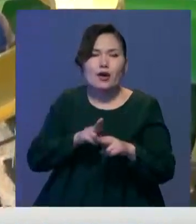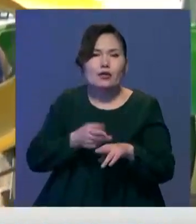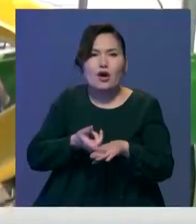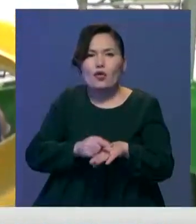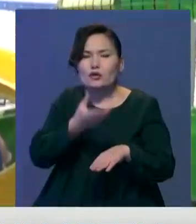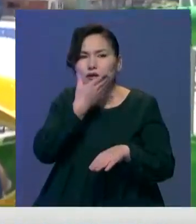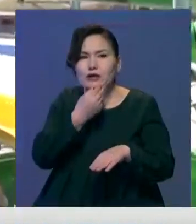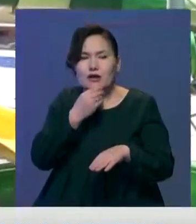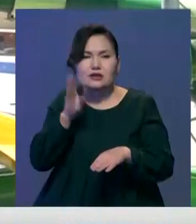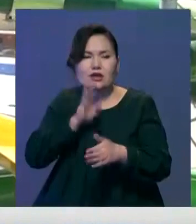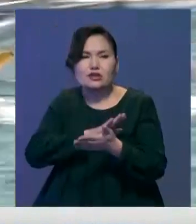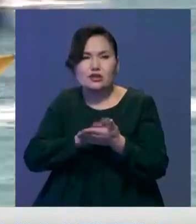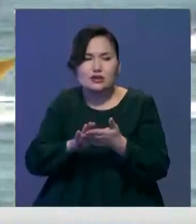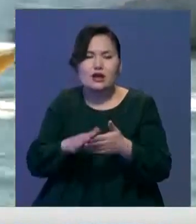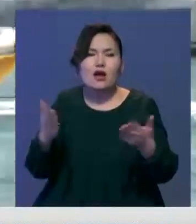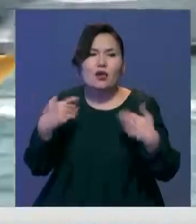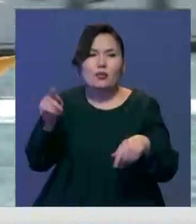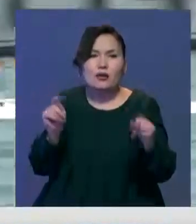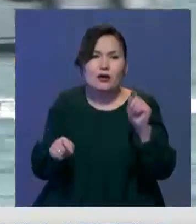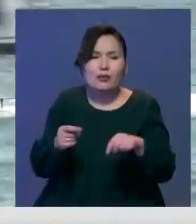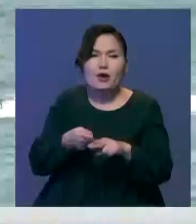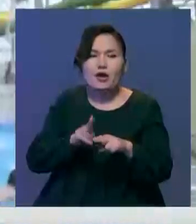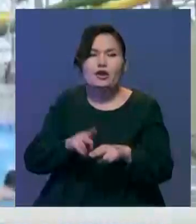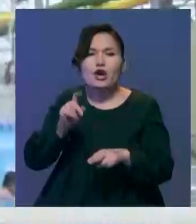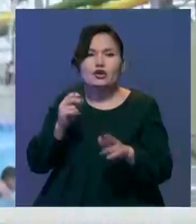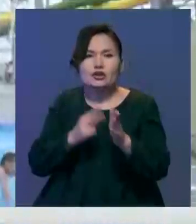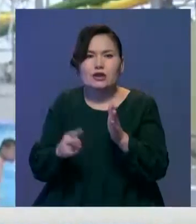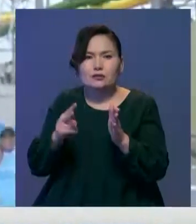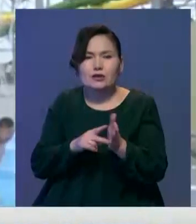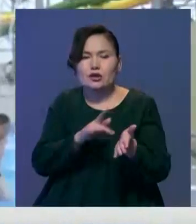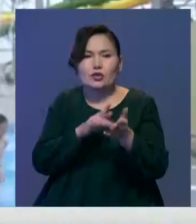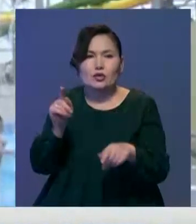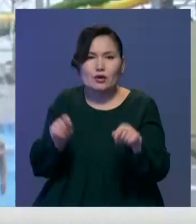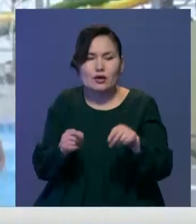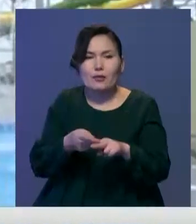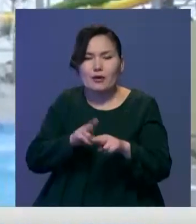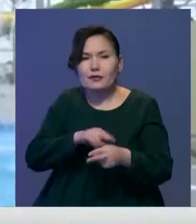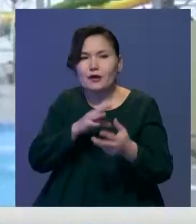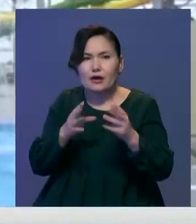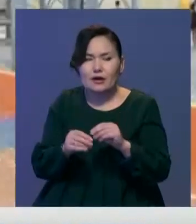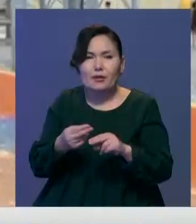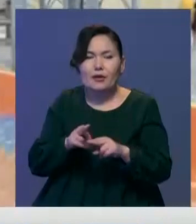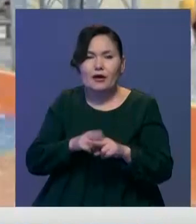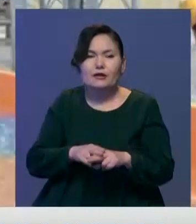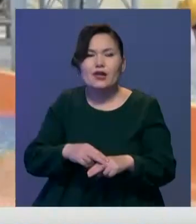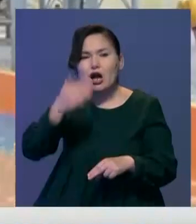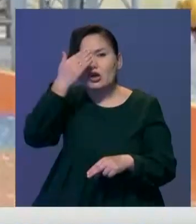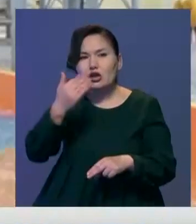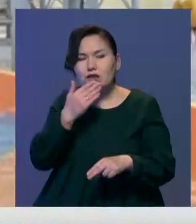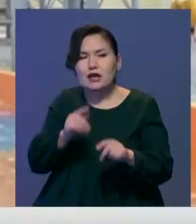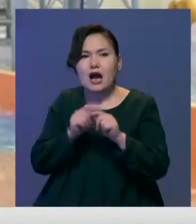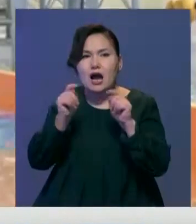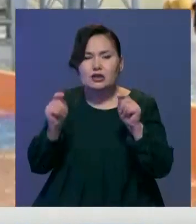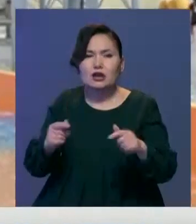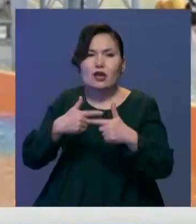қызығушылардың саны екі есе артқан. Бір жылда 177 мыңнан аса саяхаттаушылар келсе, олардың басым бөлігі жазда ашылған ірі қонақ